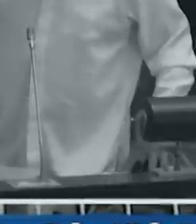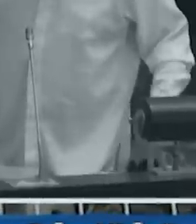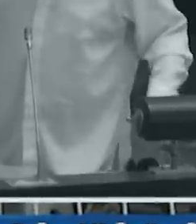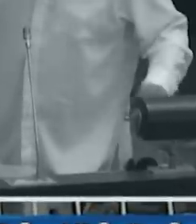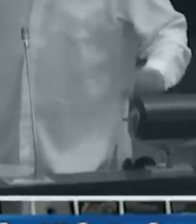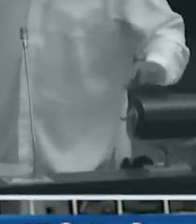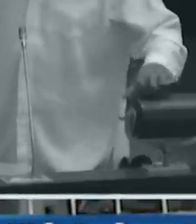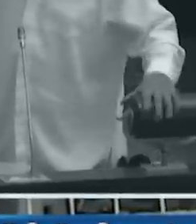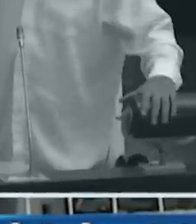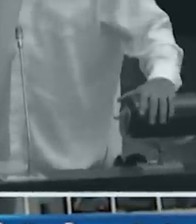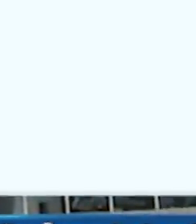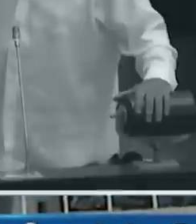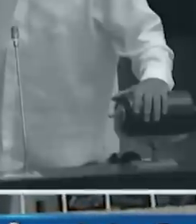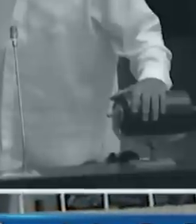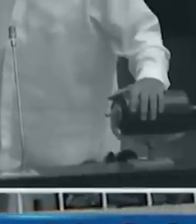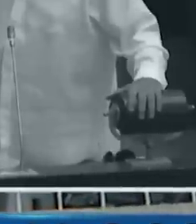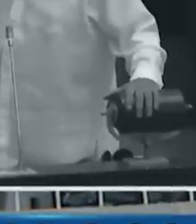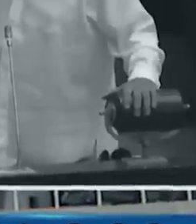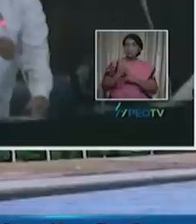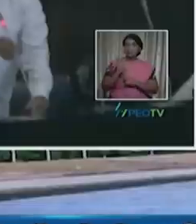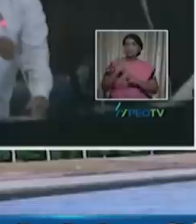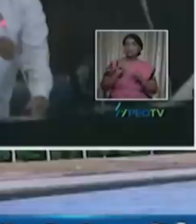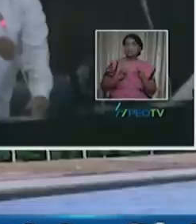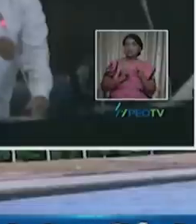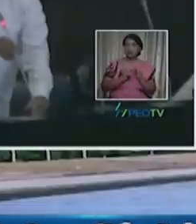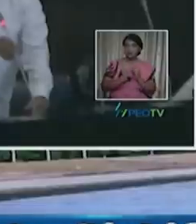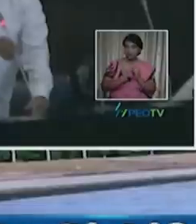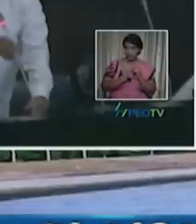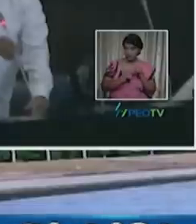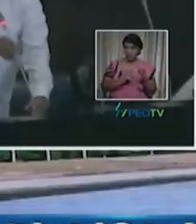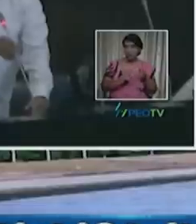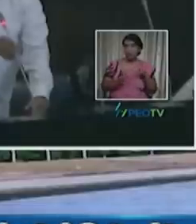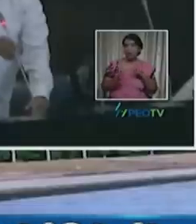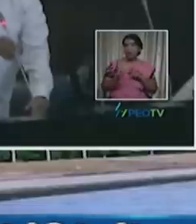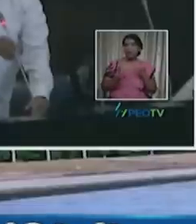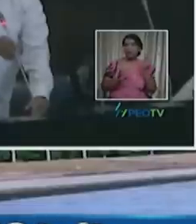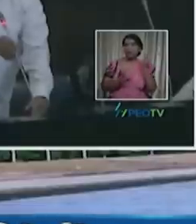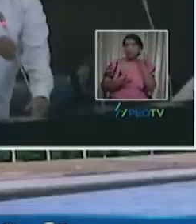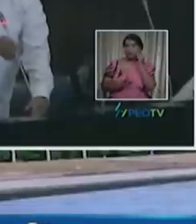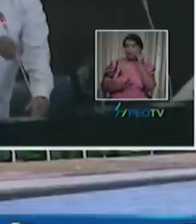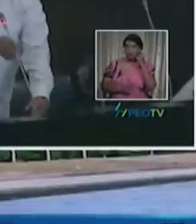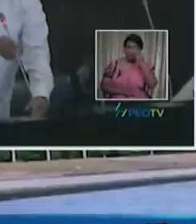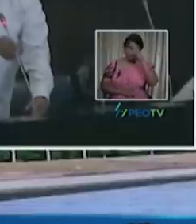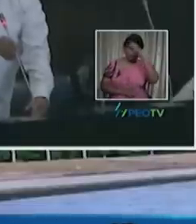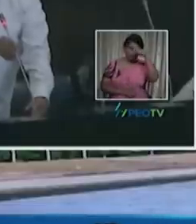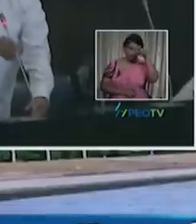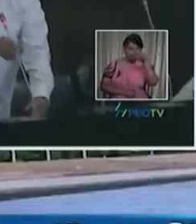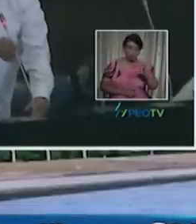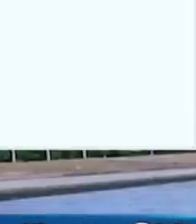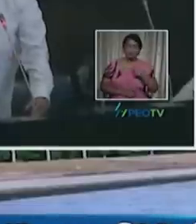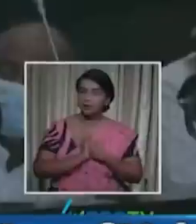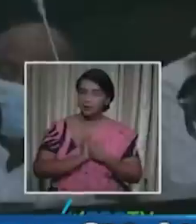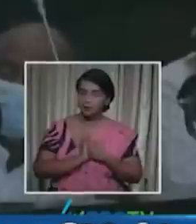බලමු. අනාගතයේදී එහි හරි වැරදි බව තීන්දුව වේවි. සුපුරුදු පරිදි ජනතා විමුක්ති පෙරමුණේ අනුරව විජිත හේරත් යෝජනා